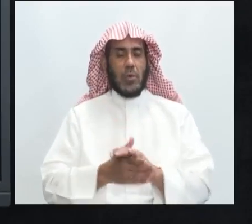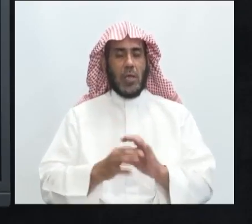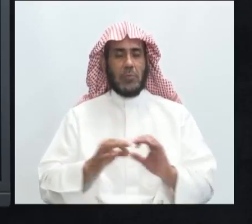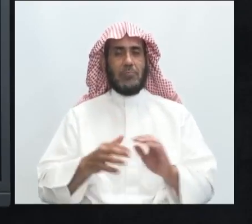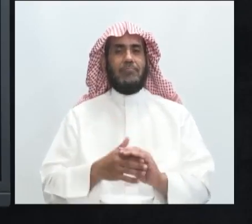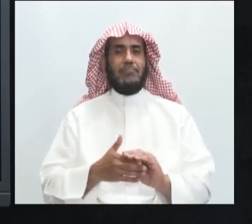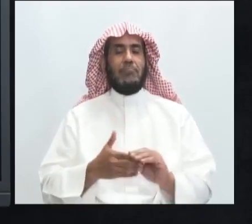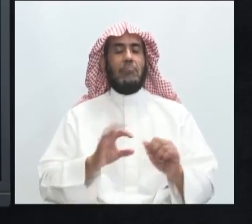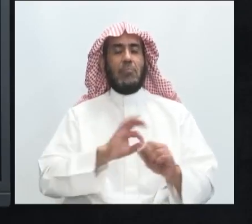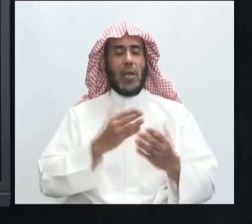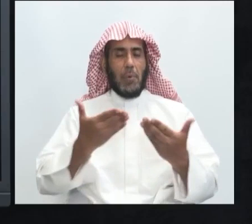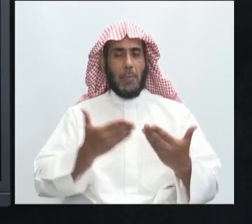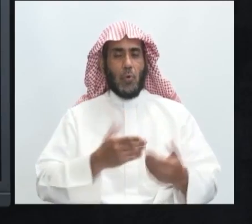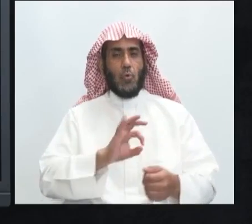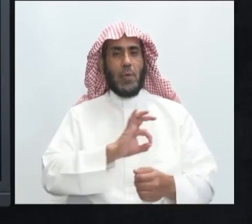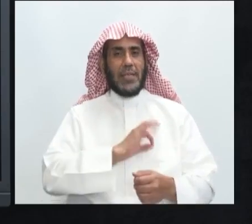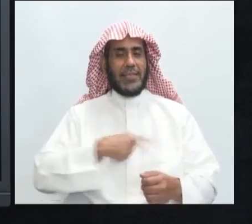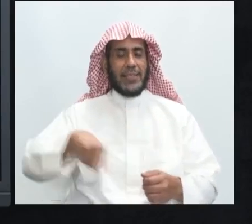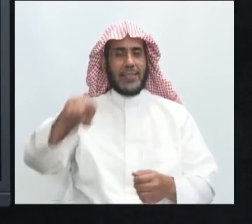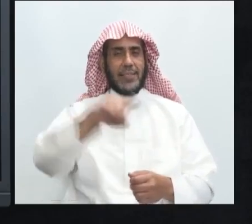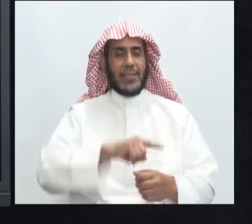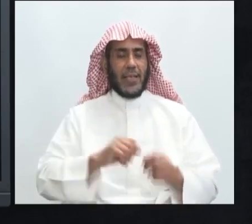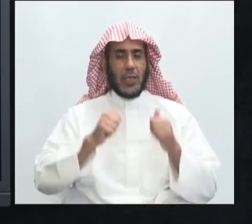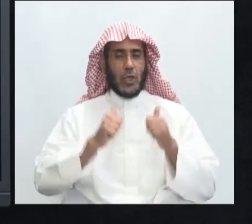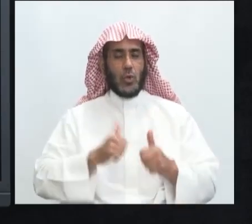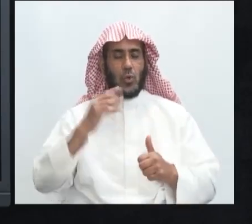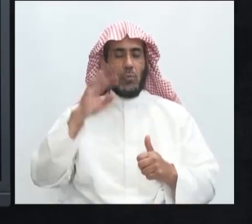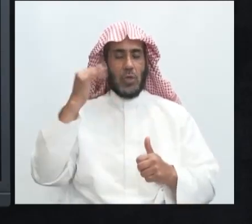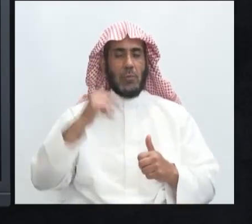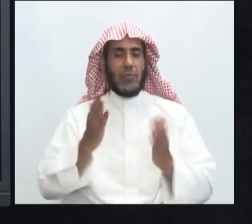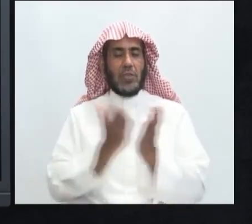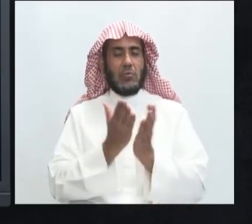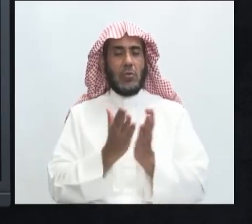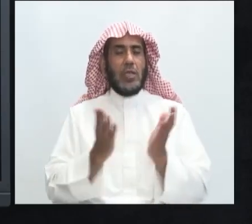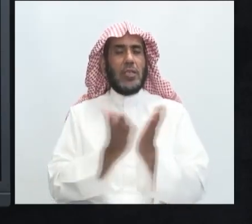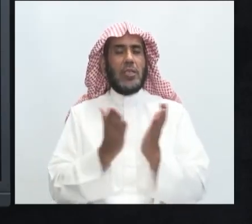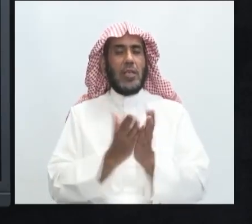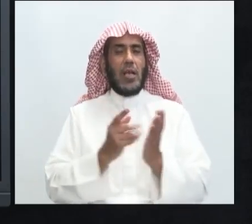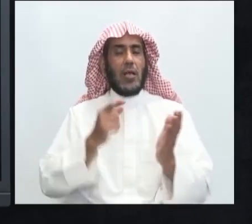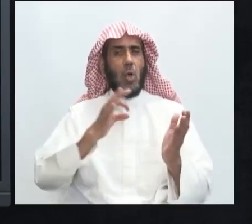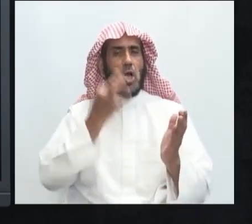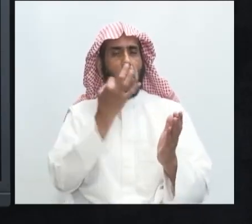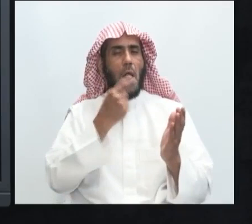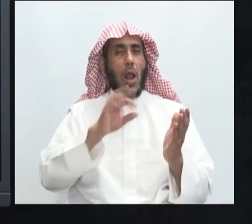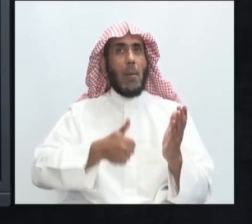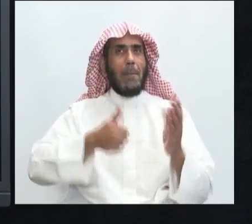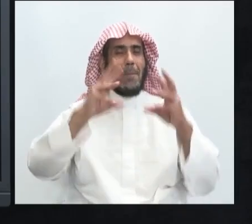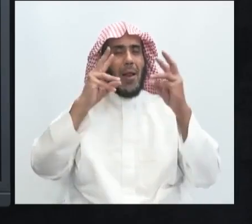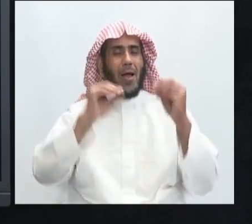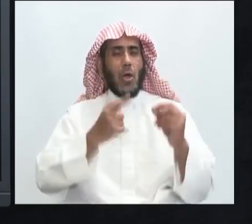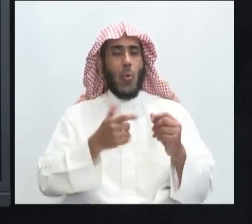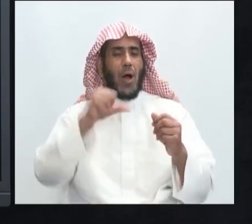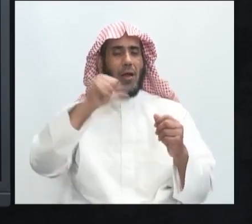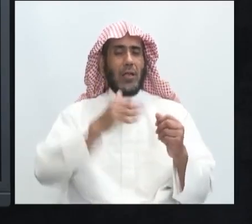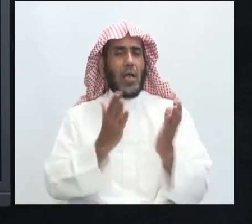اجمعين مرحبا بكم اعزائي الطلاب والطالبات في درس جديد من دروس ماده الدراسات البلاغيه والنقديه كنا قد حدثنا